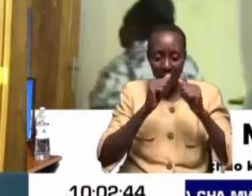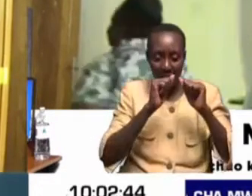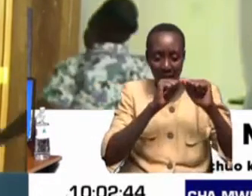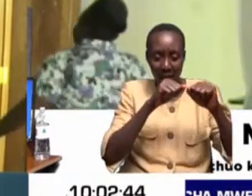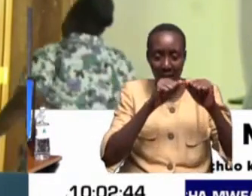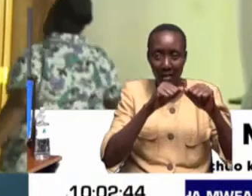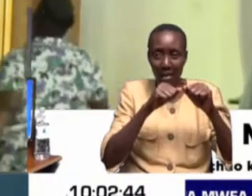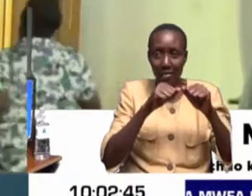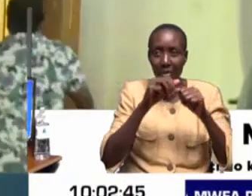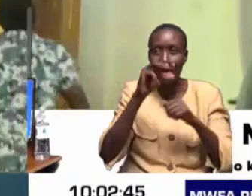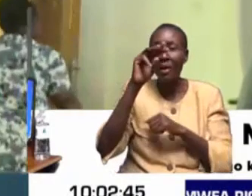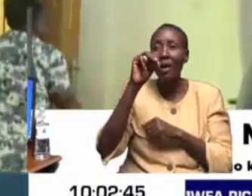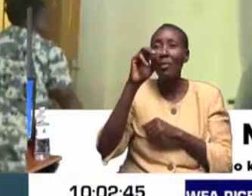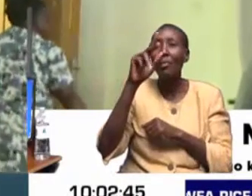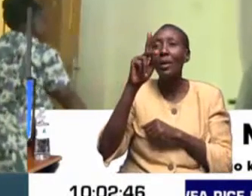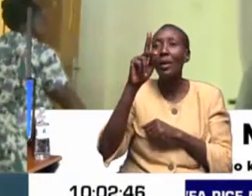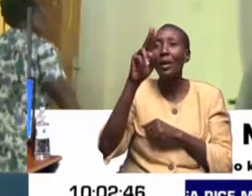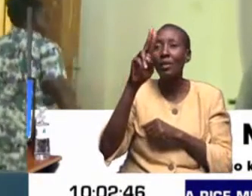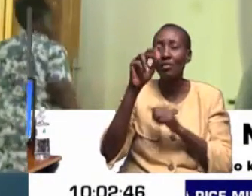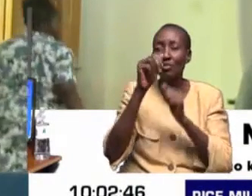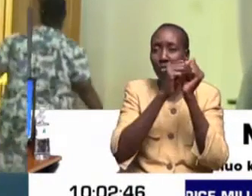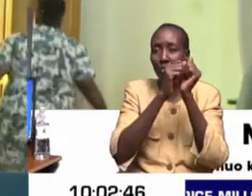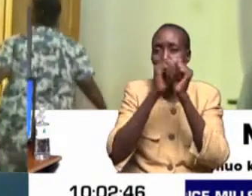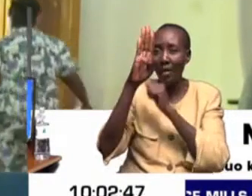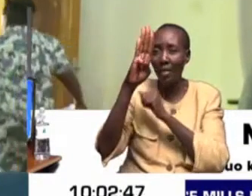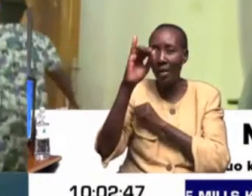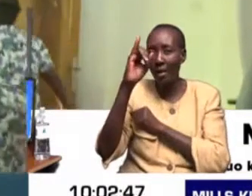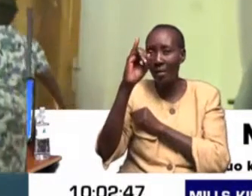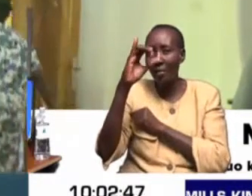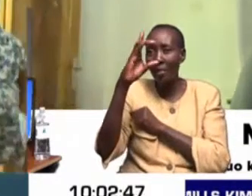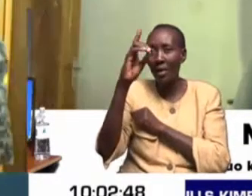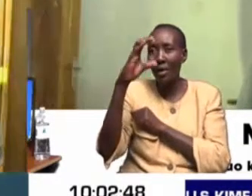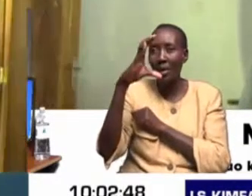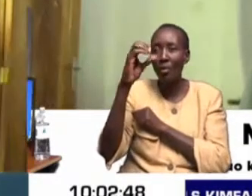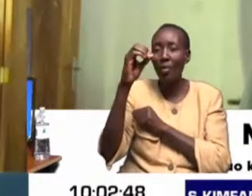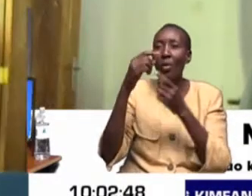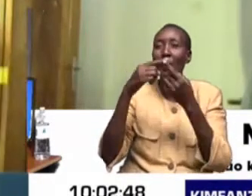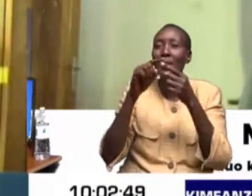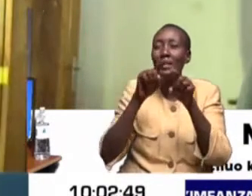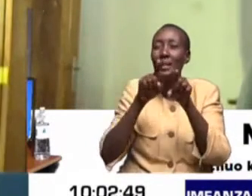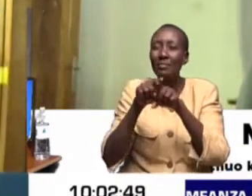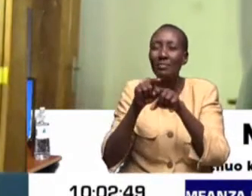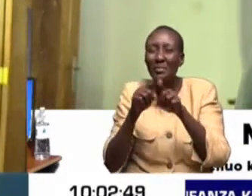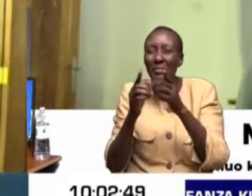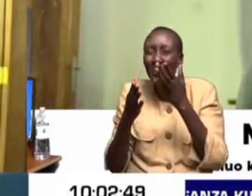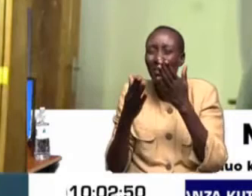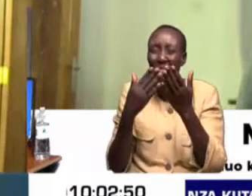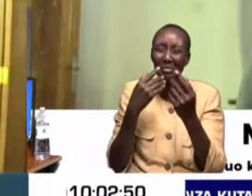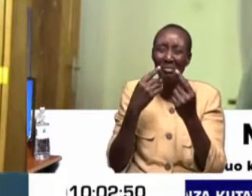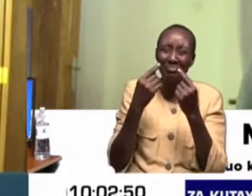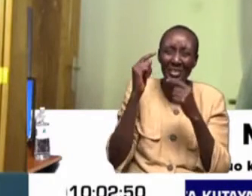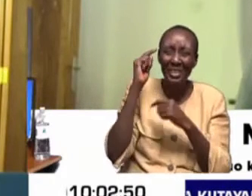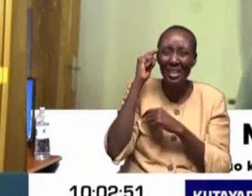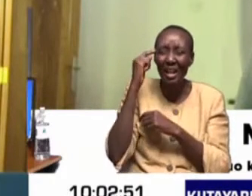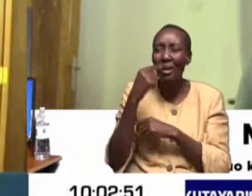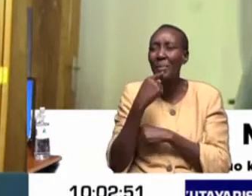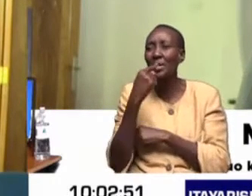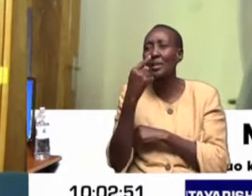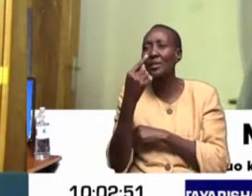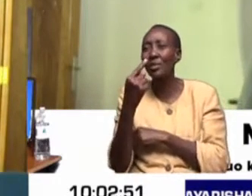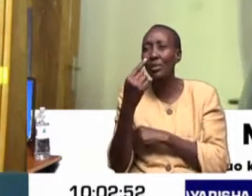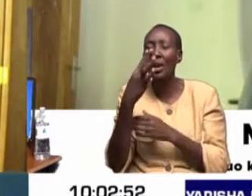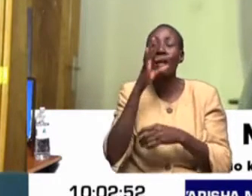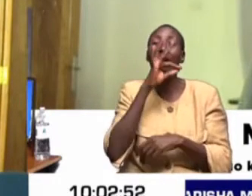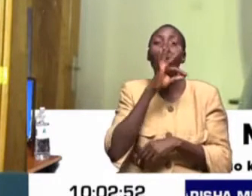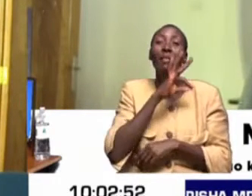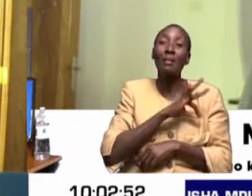haya ya MKU pamoja na kampuni ile ya Bidco. Lakini nilipokuwa najaribu kugusagusia hapa hivi, nimeweza kuelezwa eti kwamba manufaa